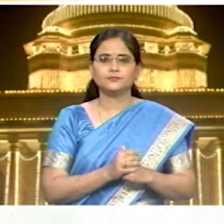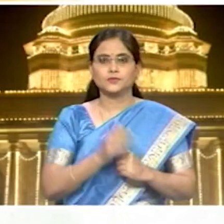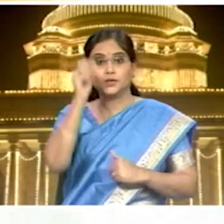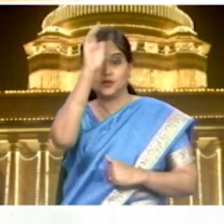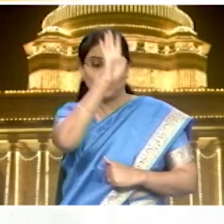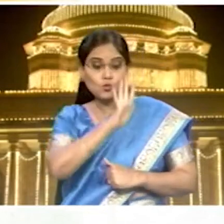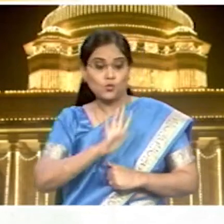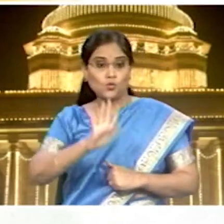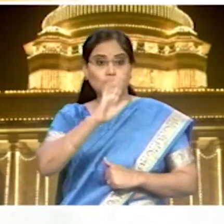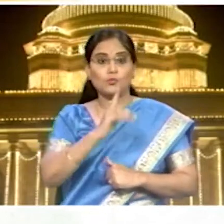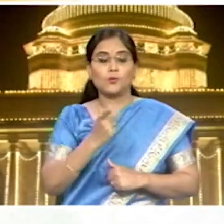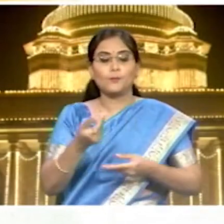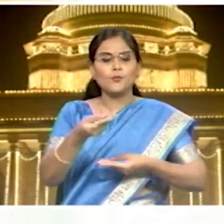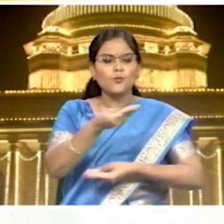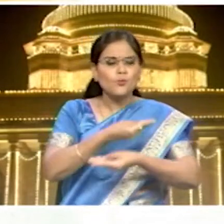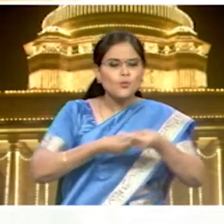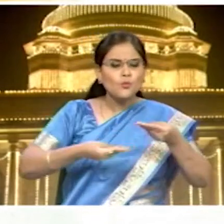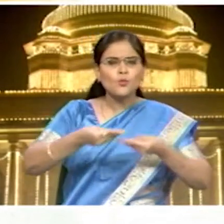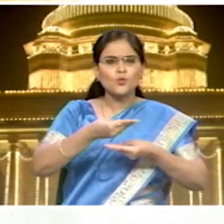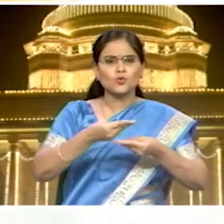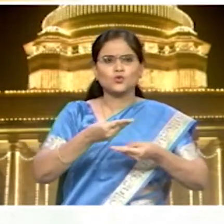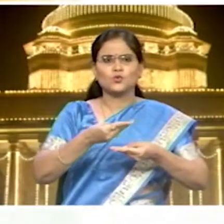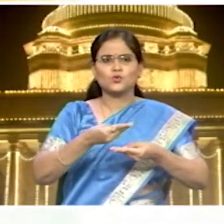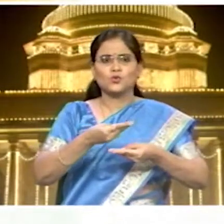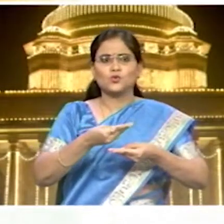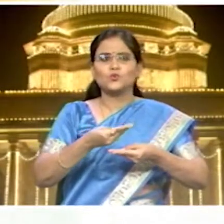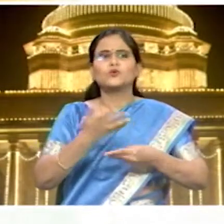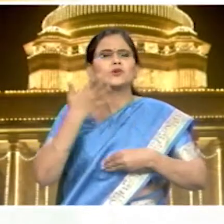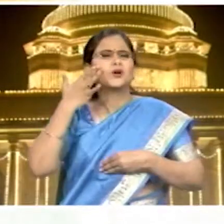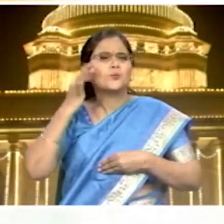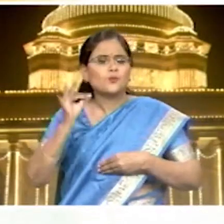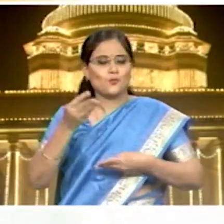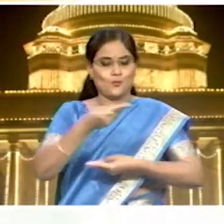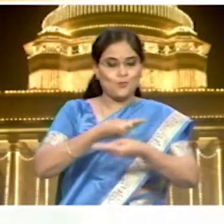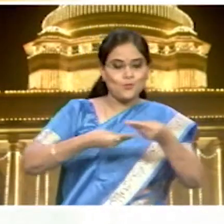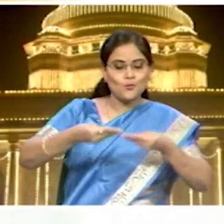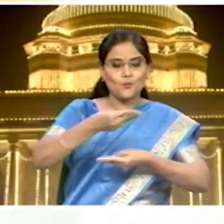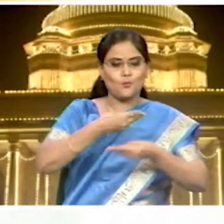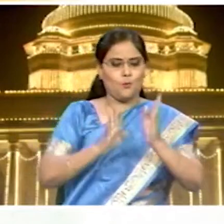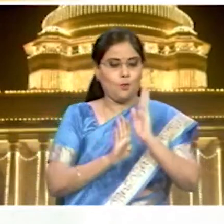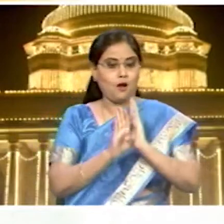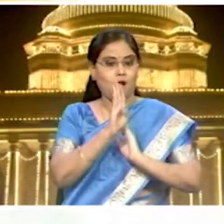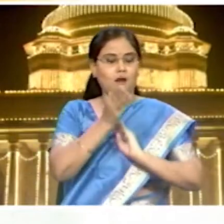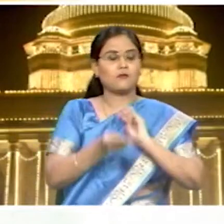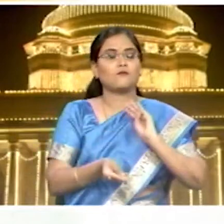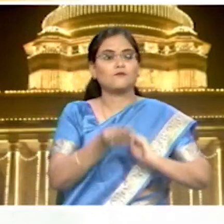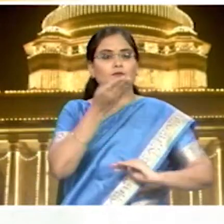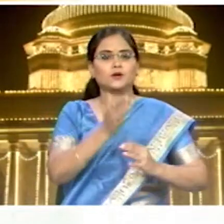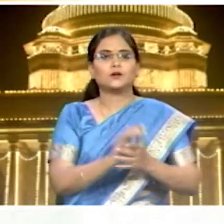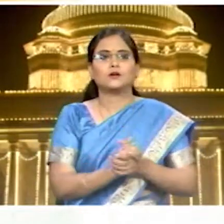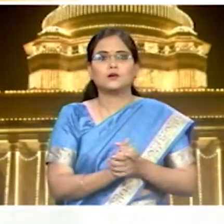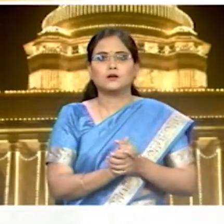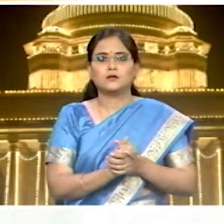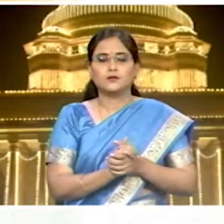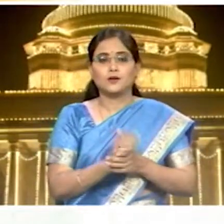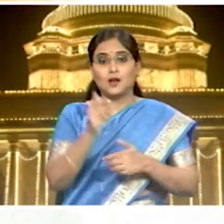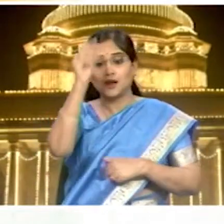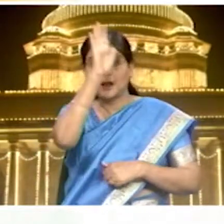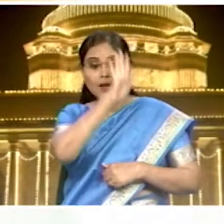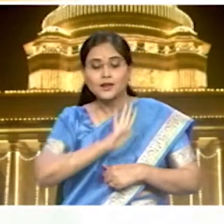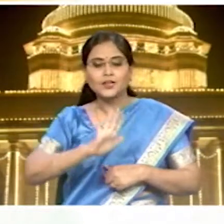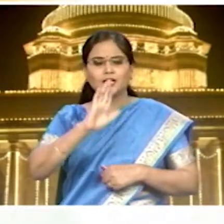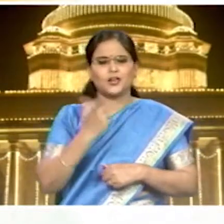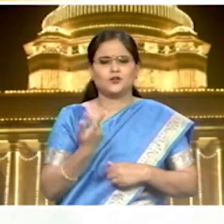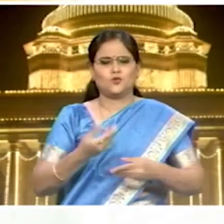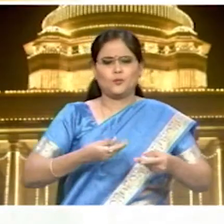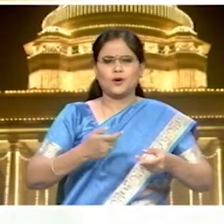में सबसे तेजी से बढ़ रही प्रमुख अर्थव्यवस्था में से एक है। भारत को स्टार्टअप इकोसिस्टम